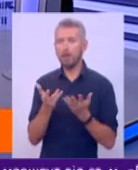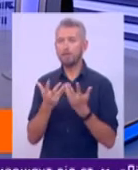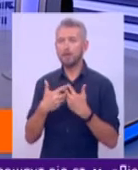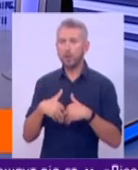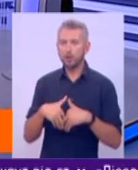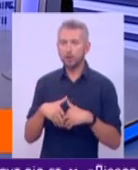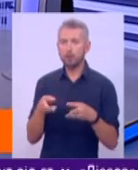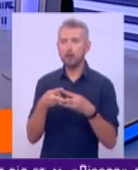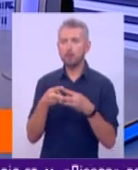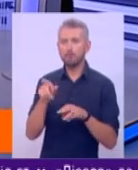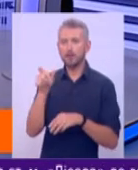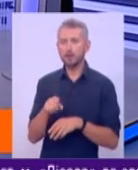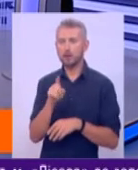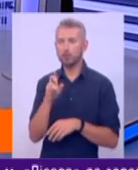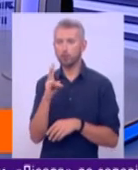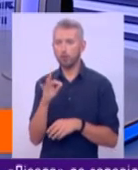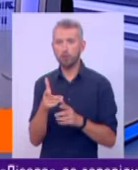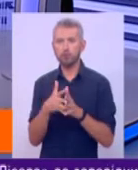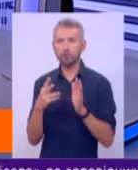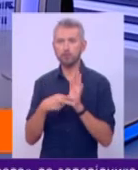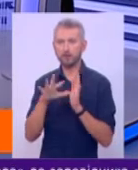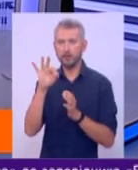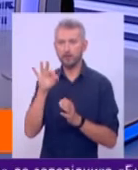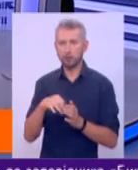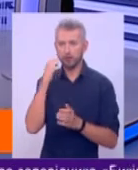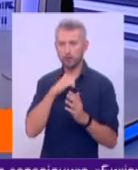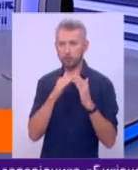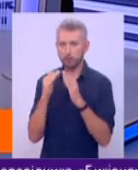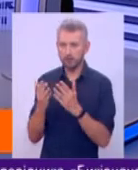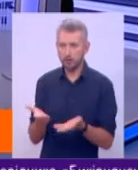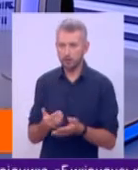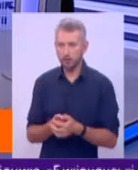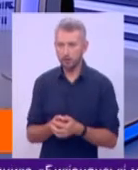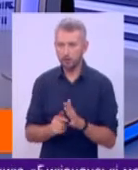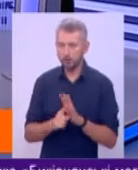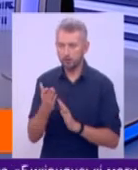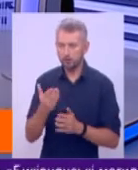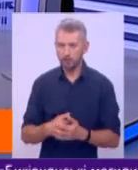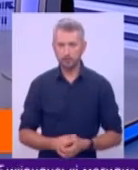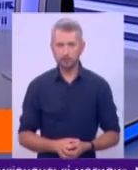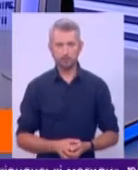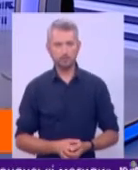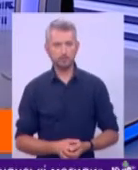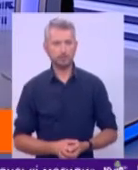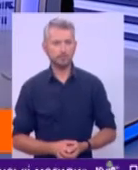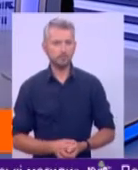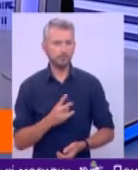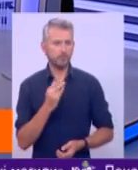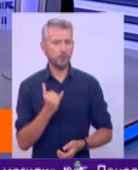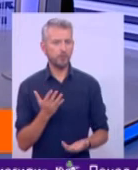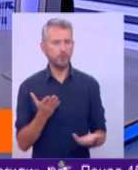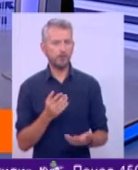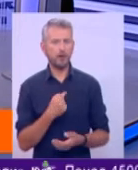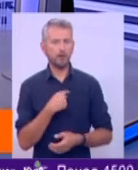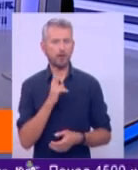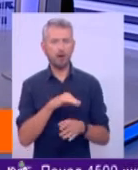підрахунками міністра Зубко, це більше 75% старих будівель. Розпочнемо з вас. Ну, я